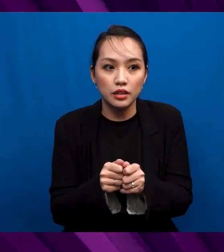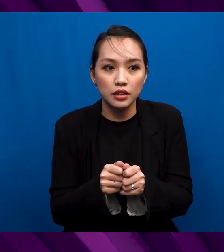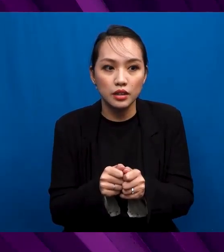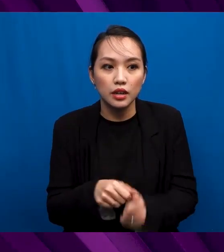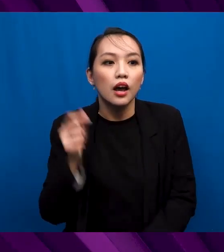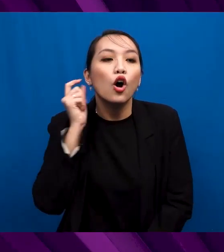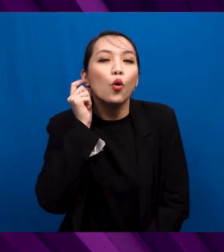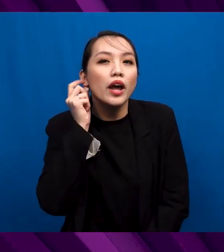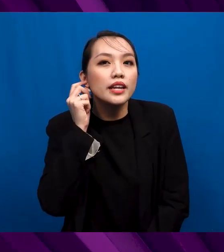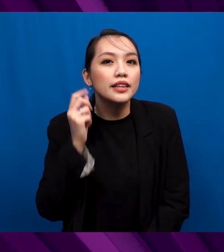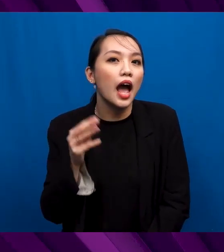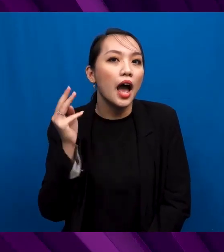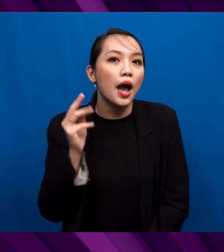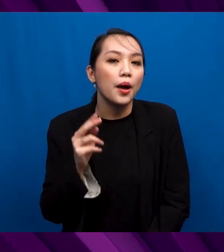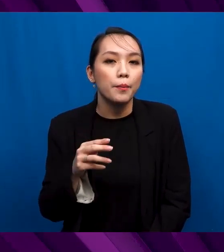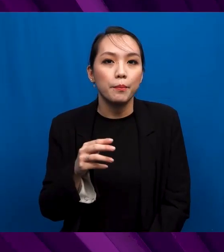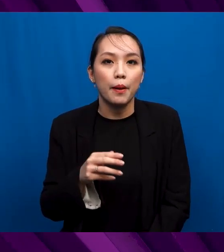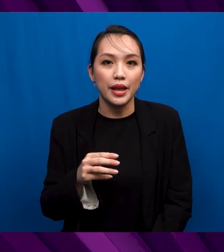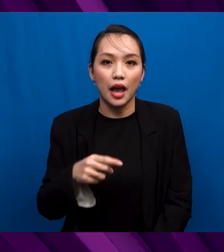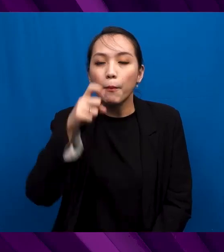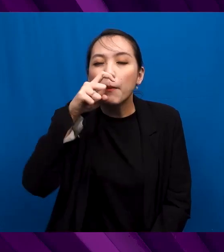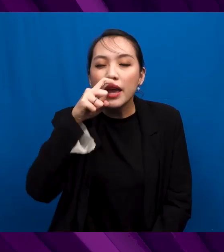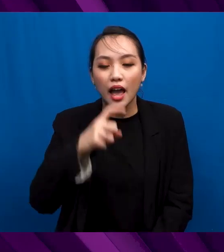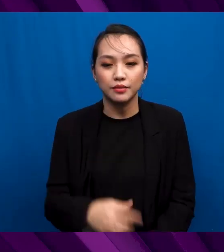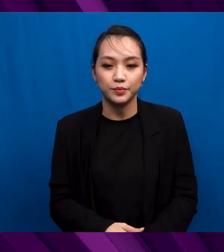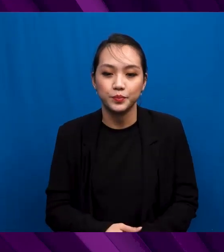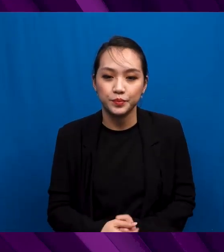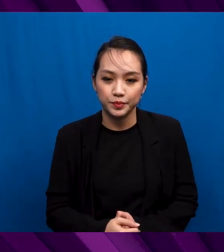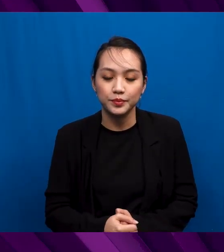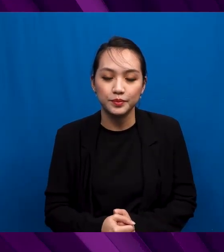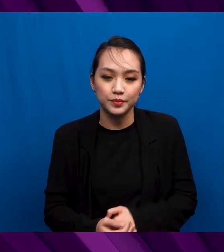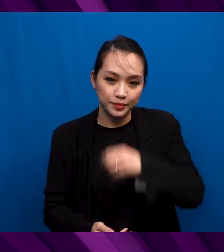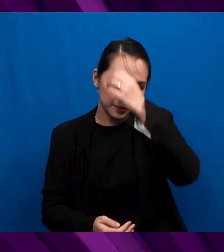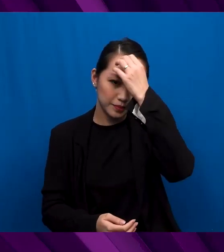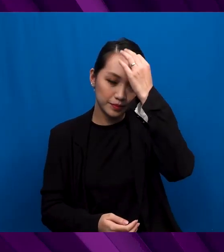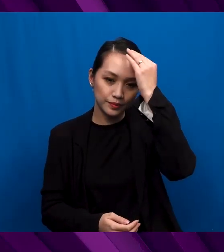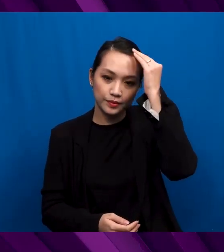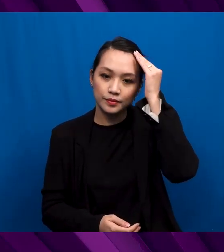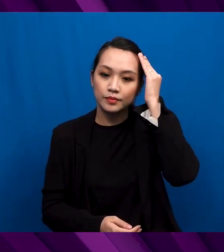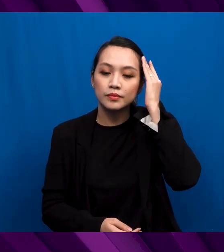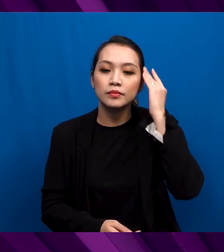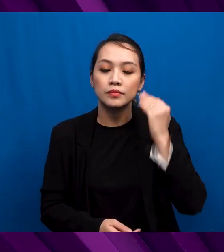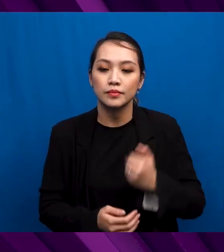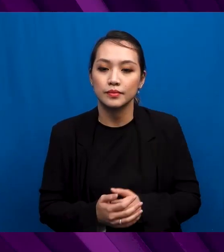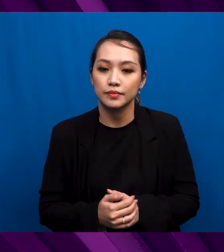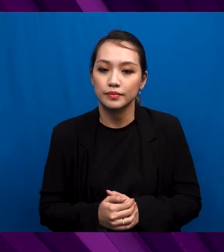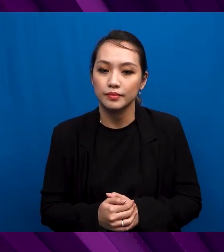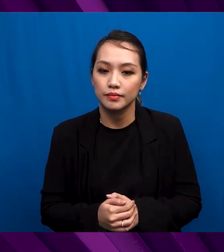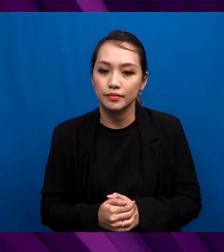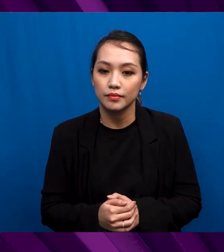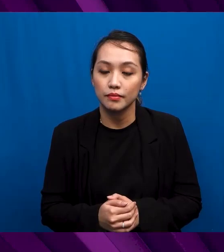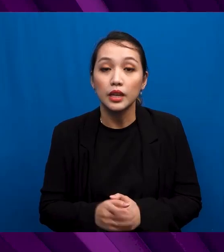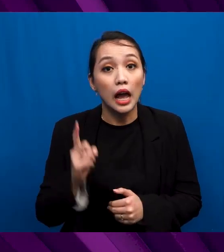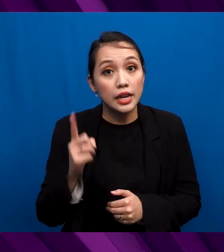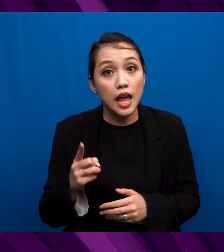tidak terdengar. Jadi bahkan dia punya saudara-saudara yang lain dari